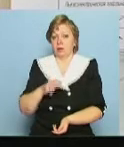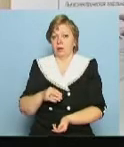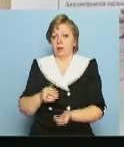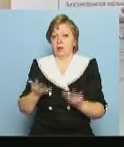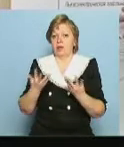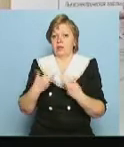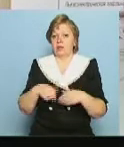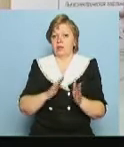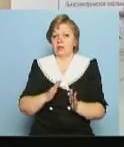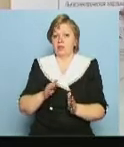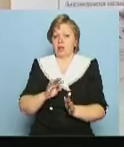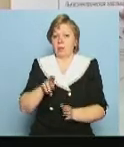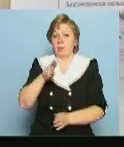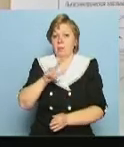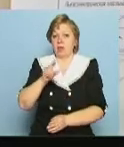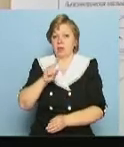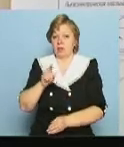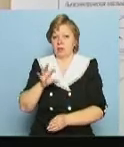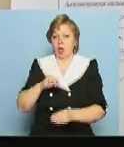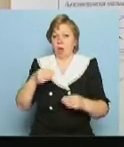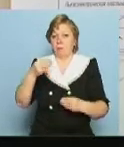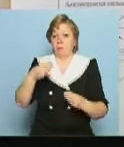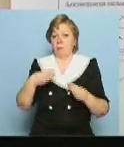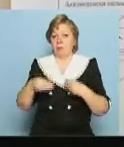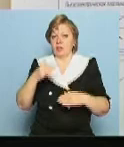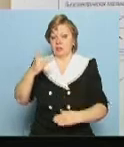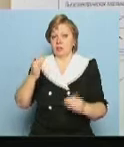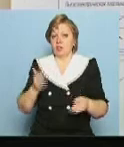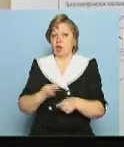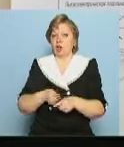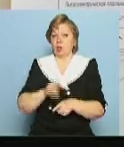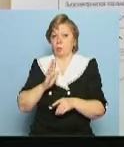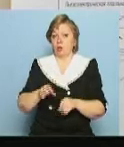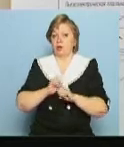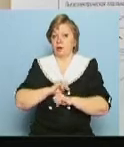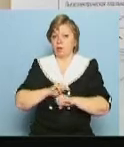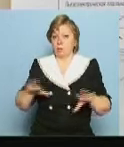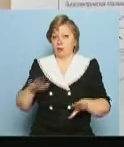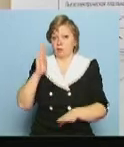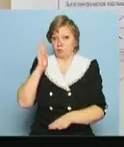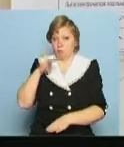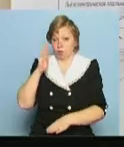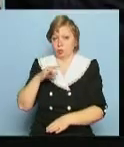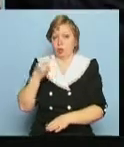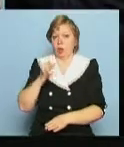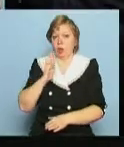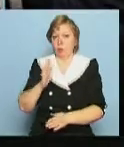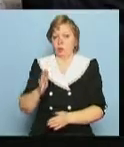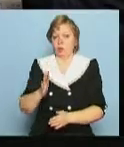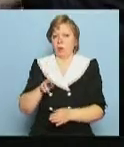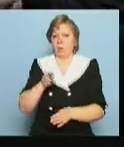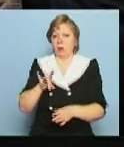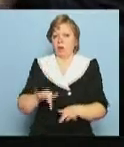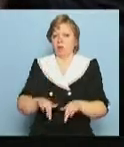систему пьезоэлектрической пластины, которая будет разбивать воду и выводить, значит, пар вверх.